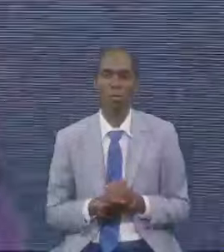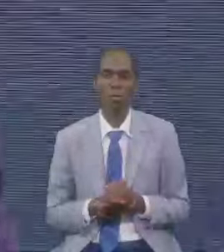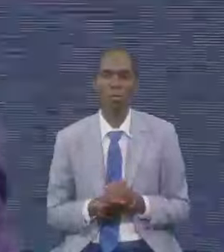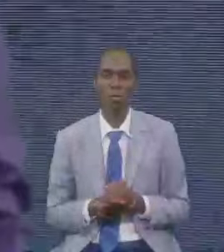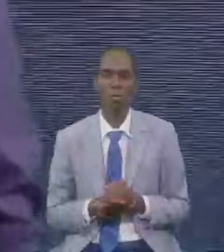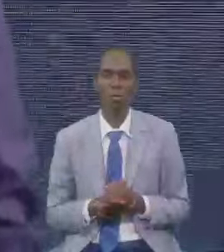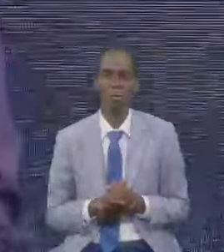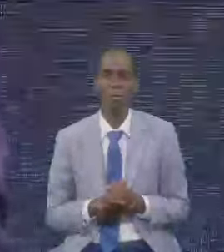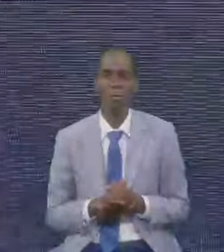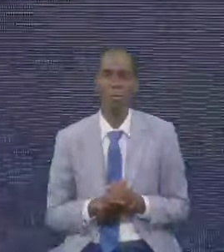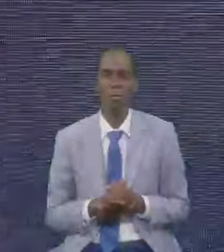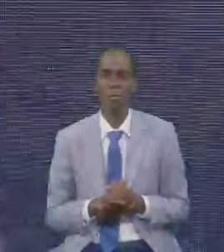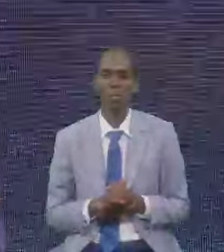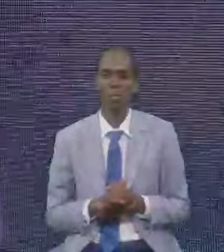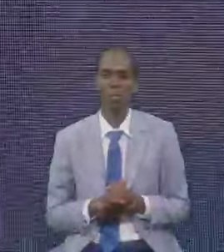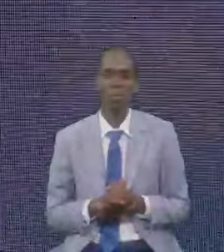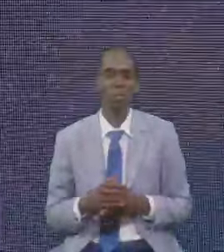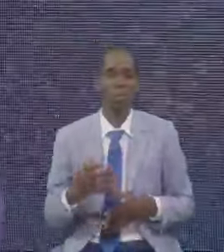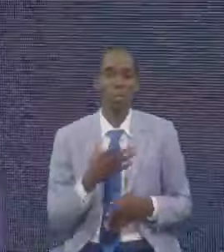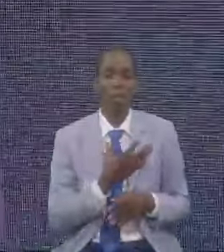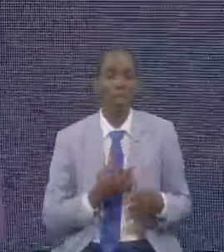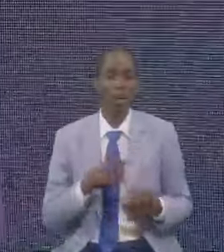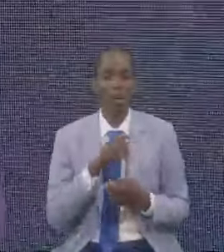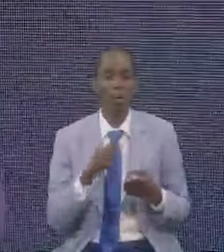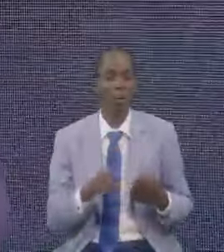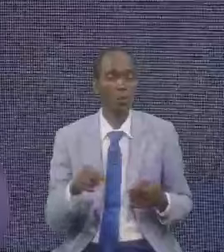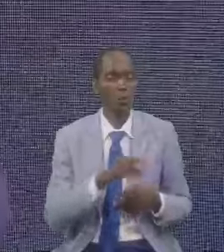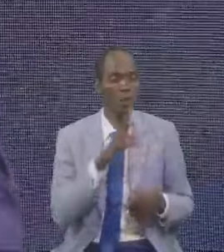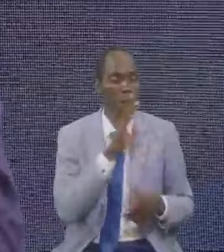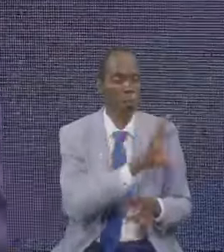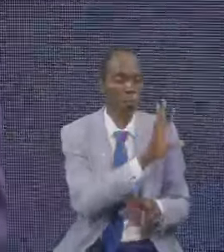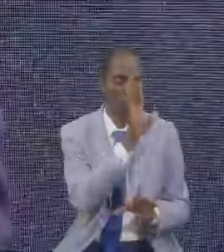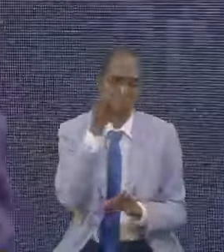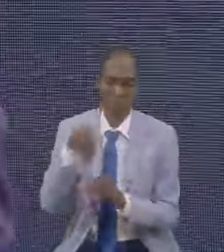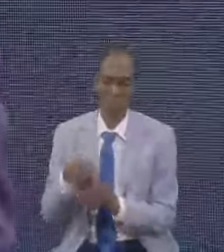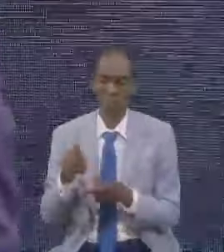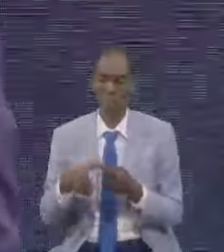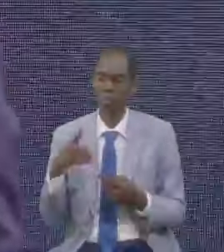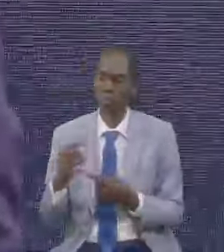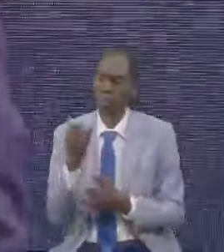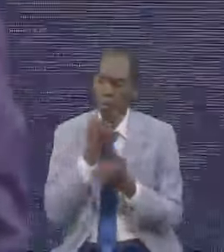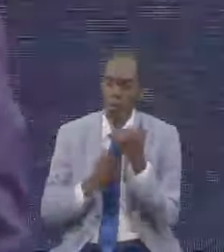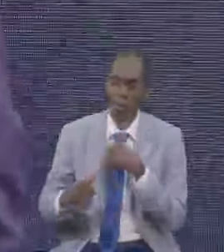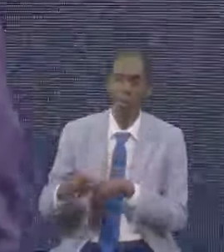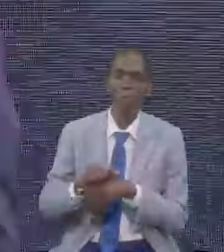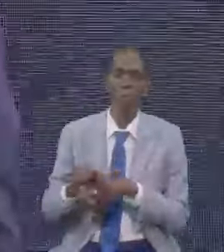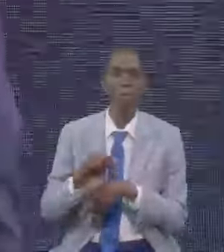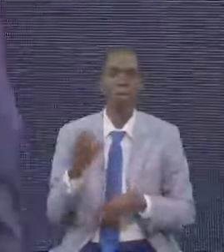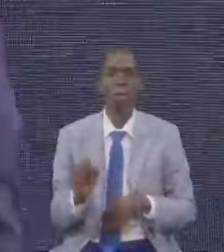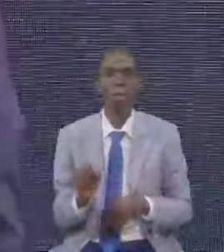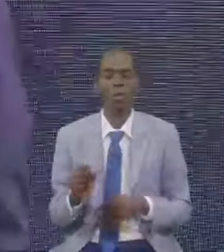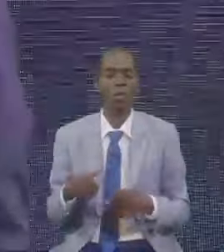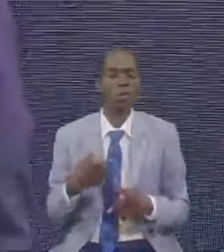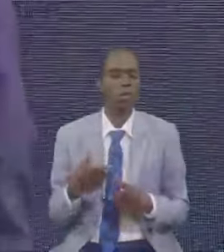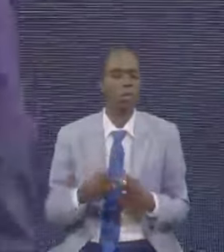మురికి జీవితానికి నడిపిస్తారు. When you are sucked into the system. ఆ యొక్క సహకారం కోరుకోకపోతే. You forget your dream. అందుకోసం